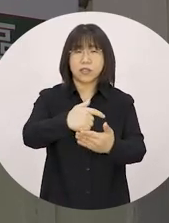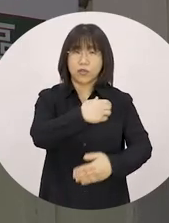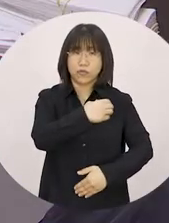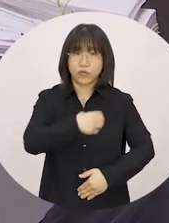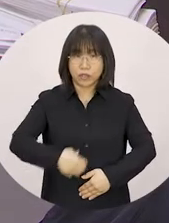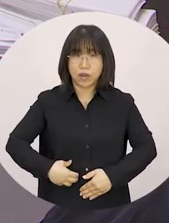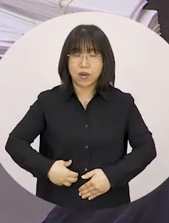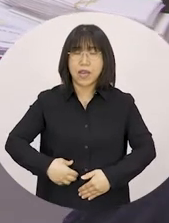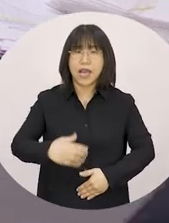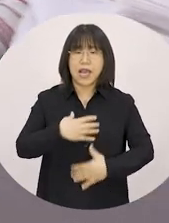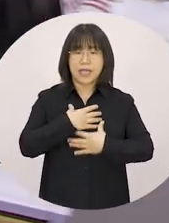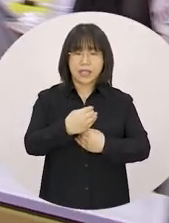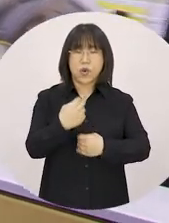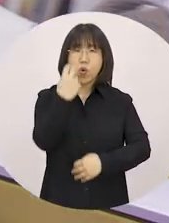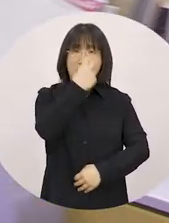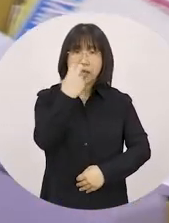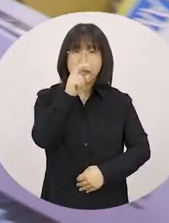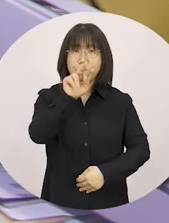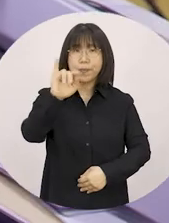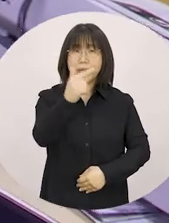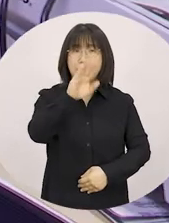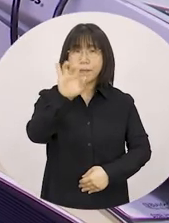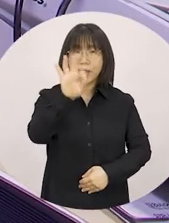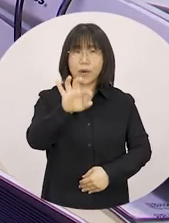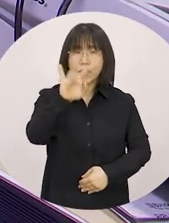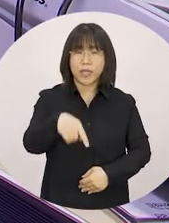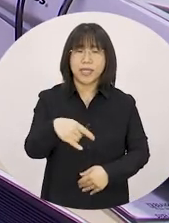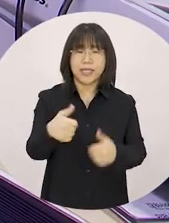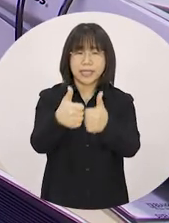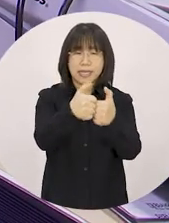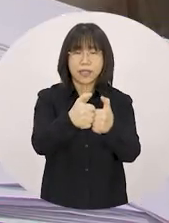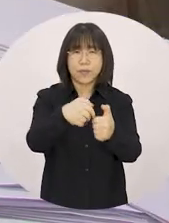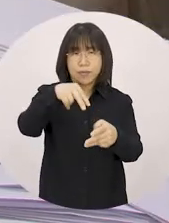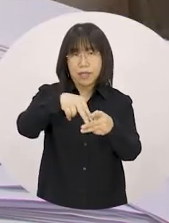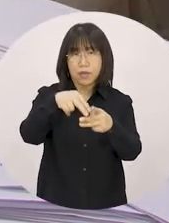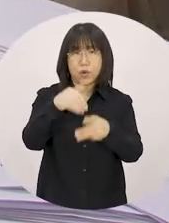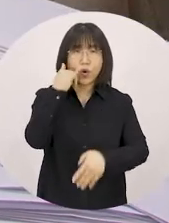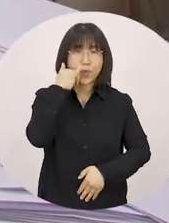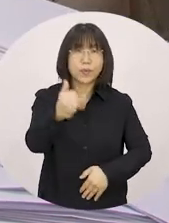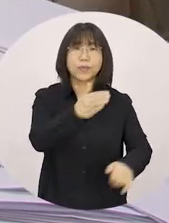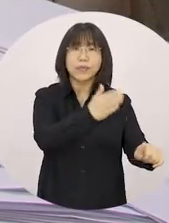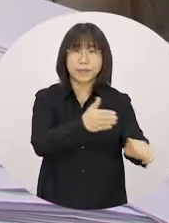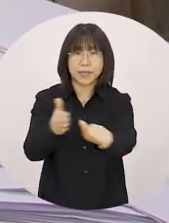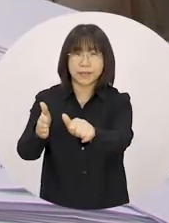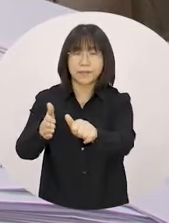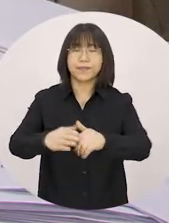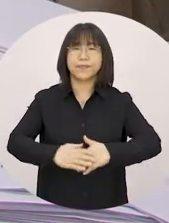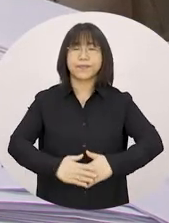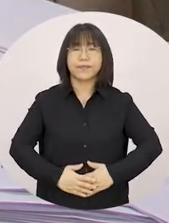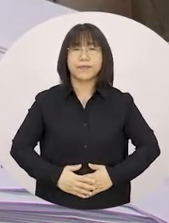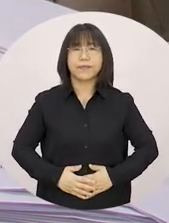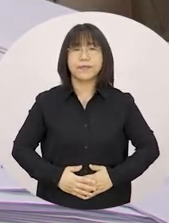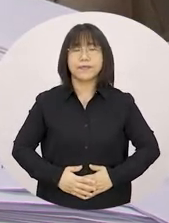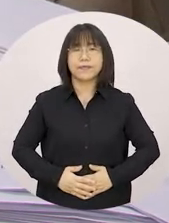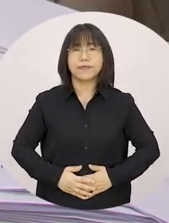대한 자세한 사항은 방송 구청 안전 관리과 또는 스마트 민방위 교육 상담 센터로 문의하면 됩니다